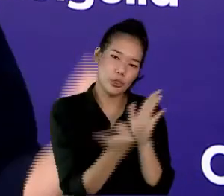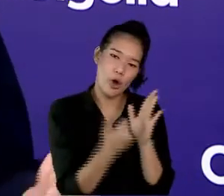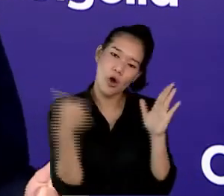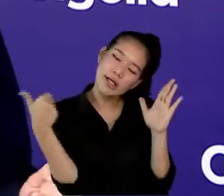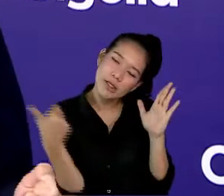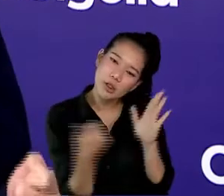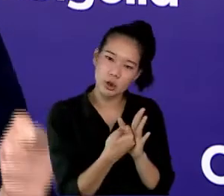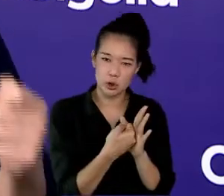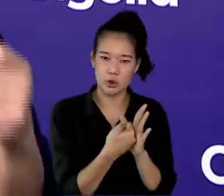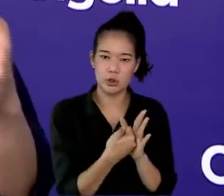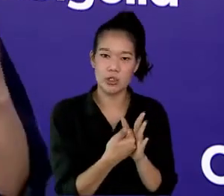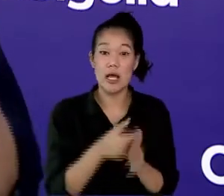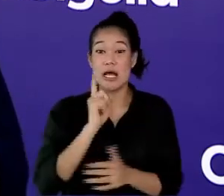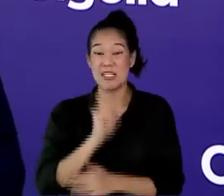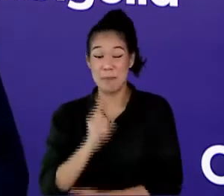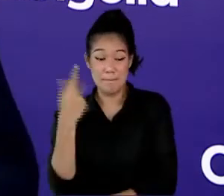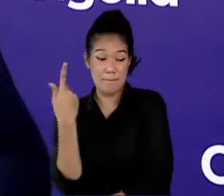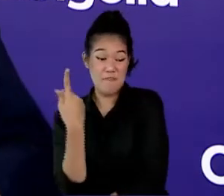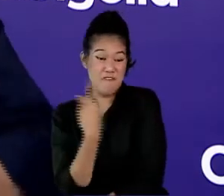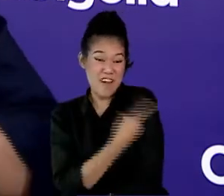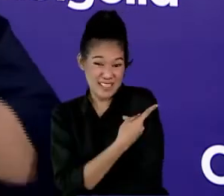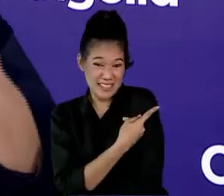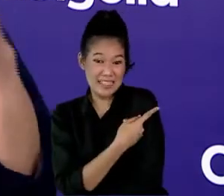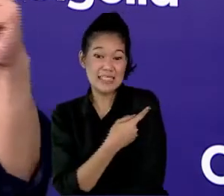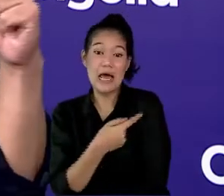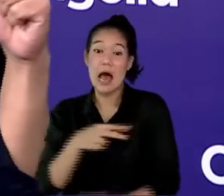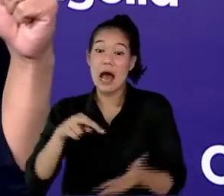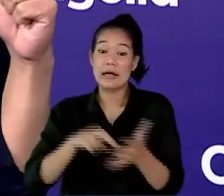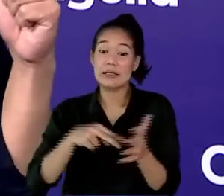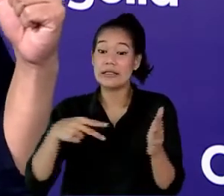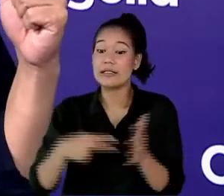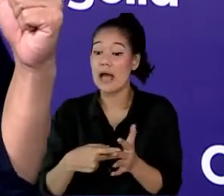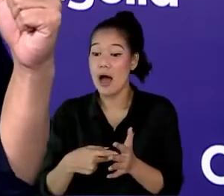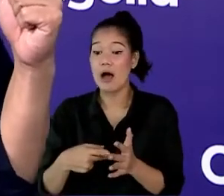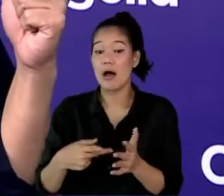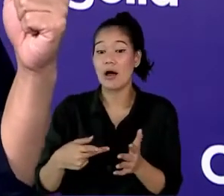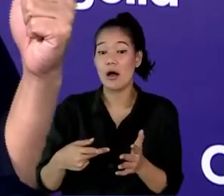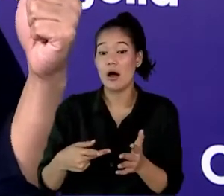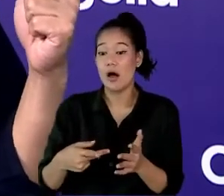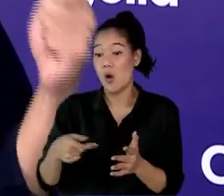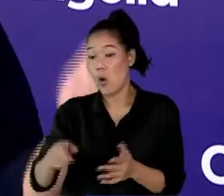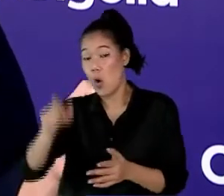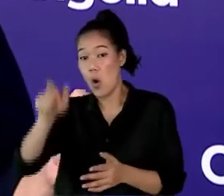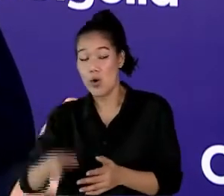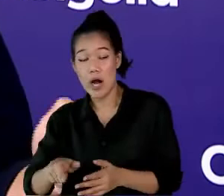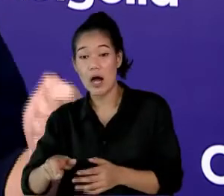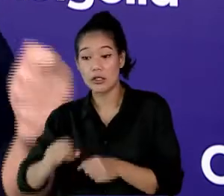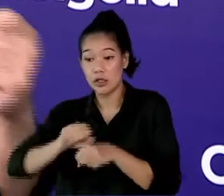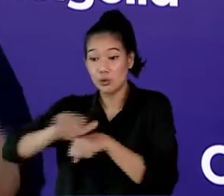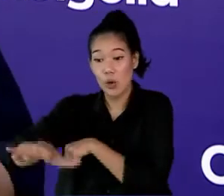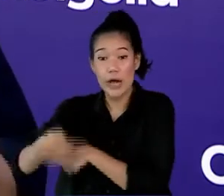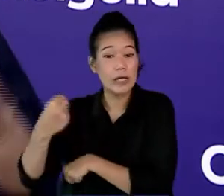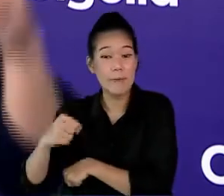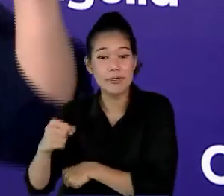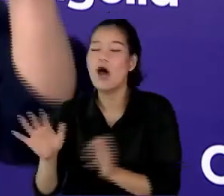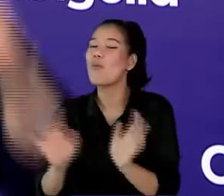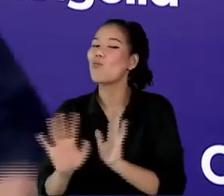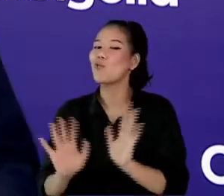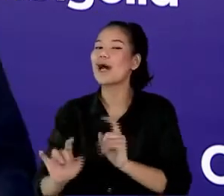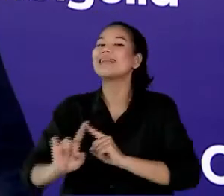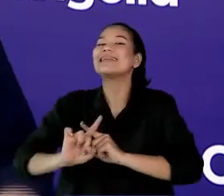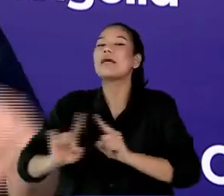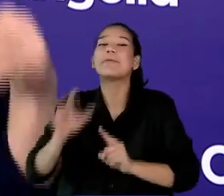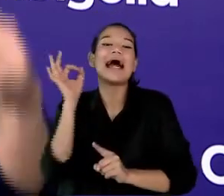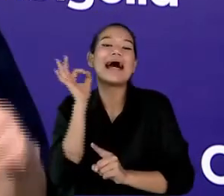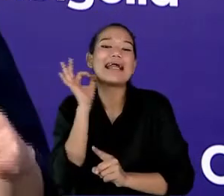protokol kesehatan. Karena vaksinasi itu bukan menghilangkan potensi orang tertular, tetapi